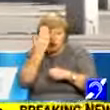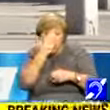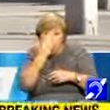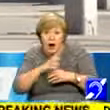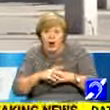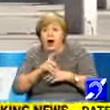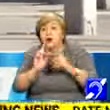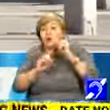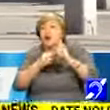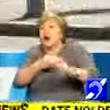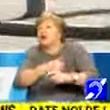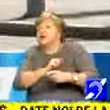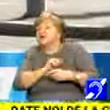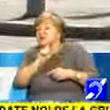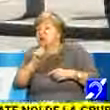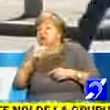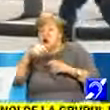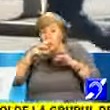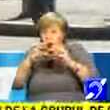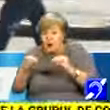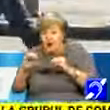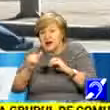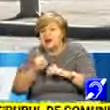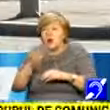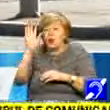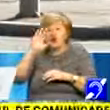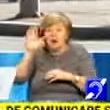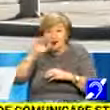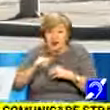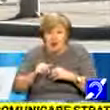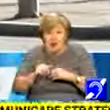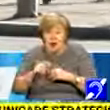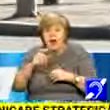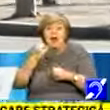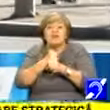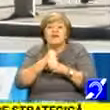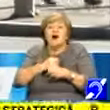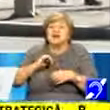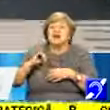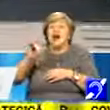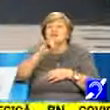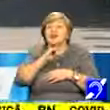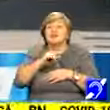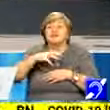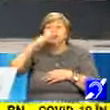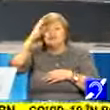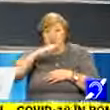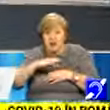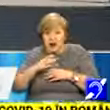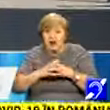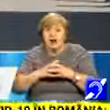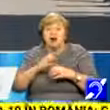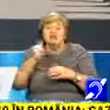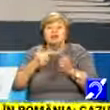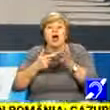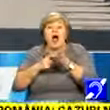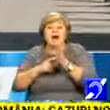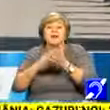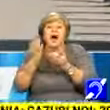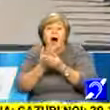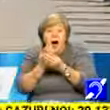unor instituții de învățământ din România sau din afara țării, fac navetă zilnic către acestea și prezintă documente